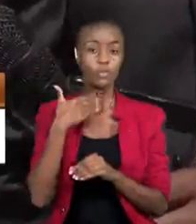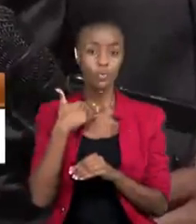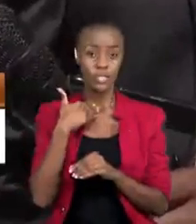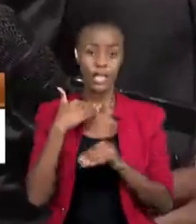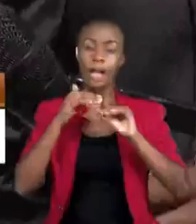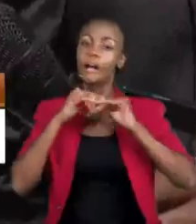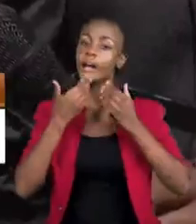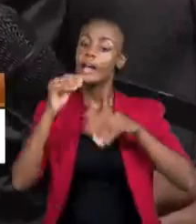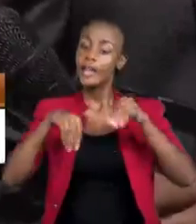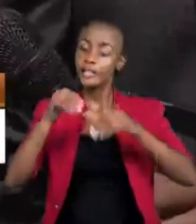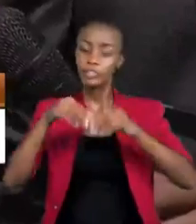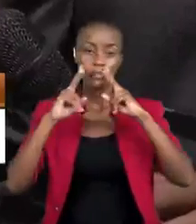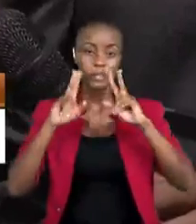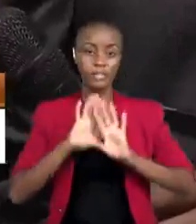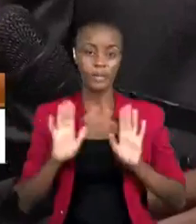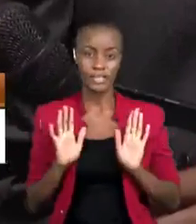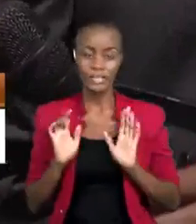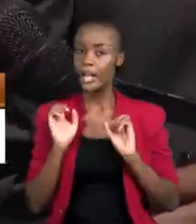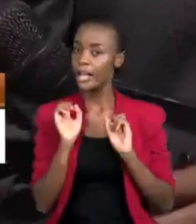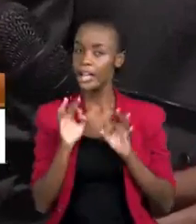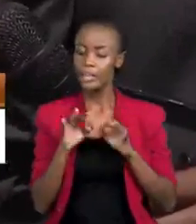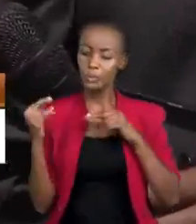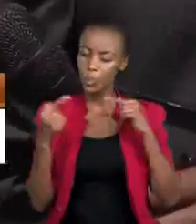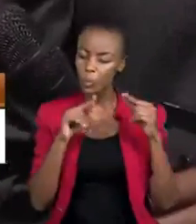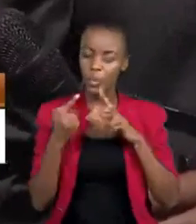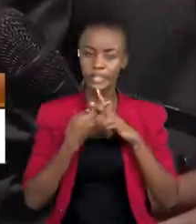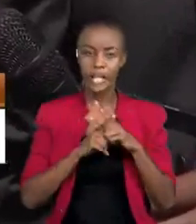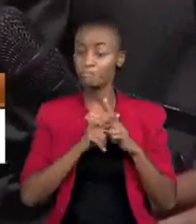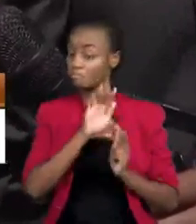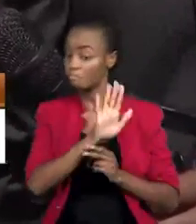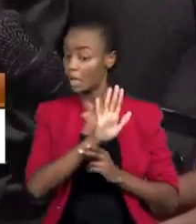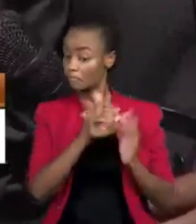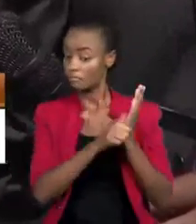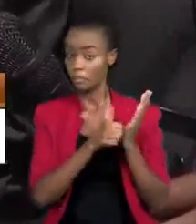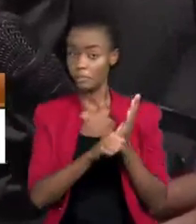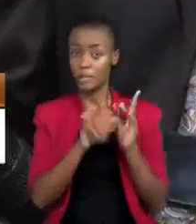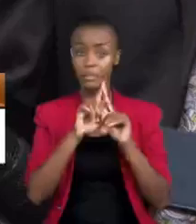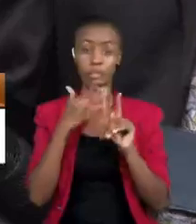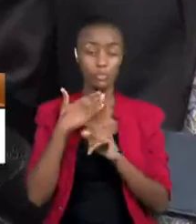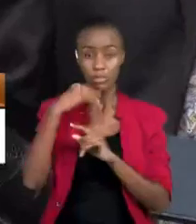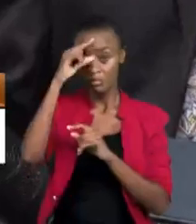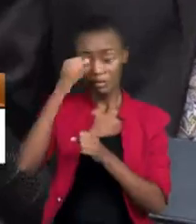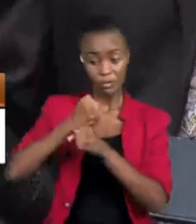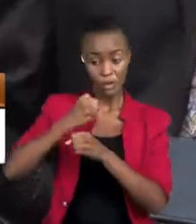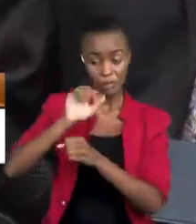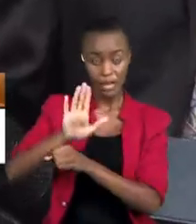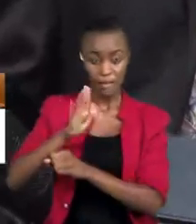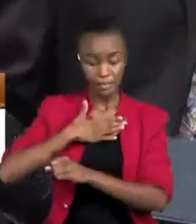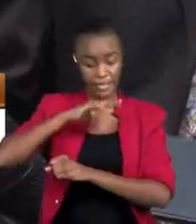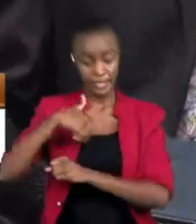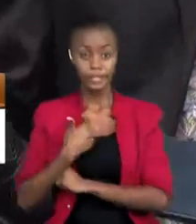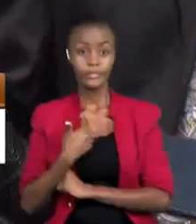amani. Yeyote ambaye atakuja na vurugu hayo ni yake, na tunaomba serikali ifanye sehemu yake. Mimi ni mmoja wao